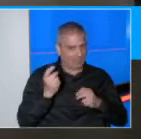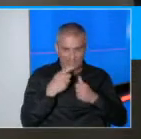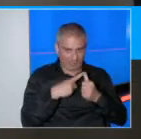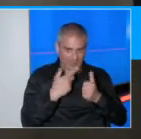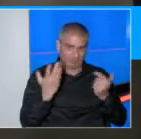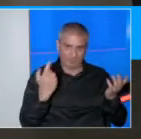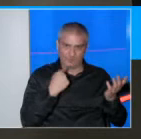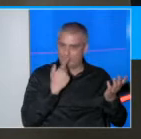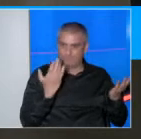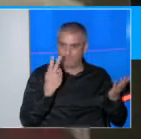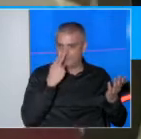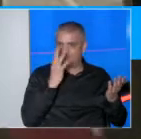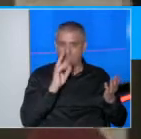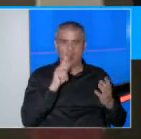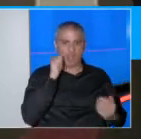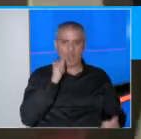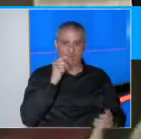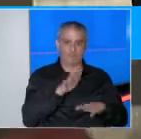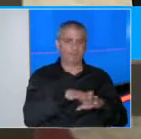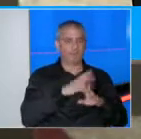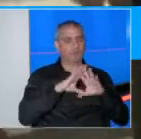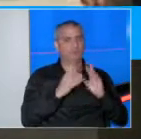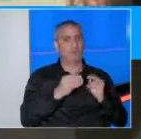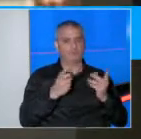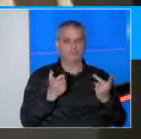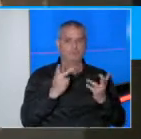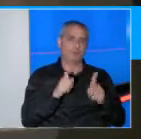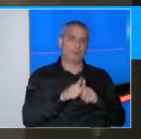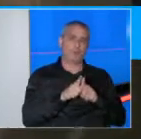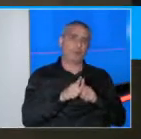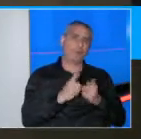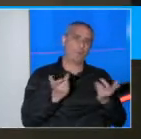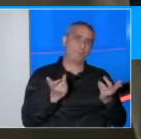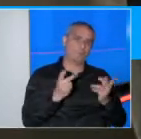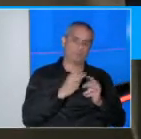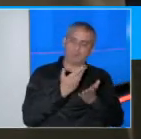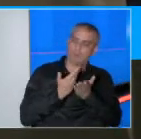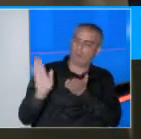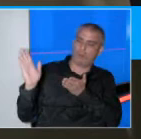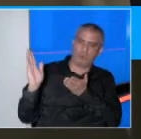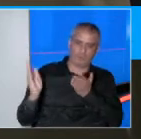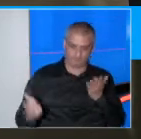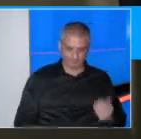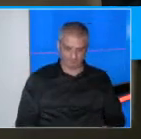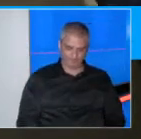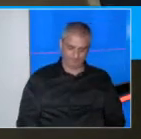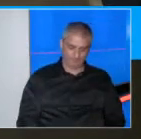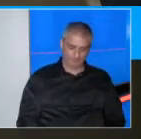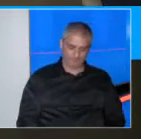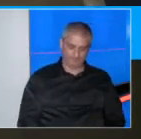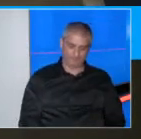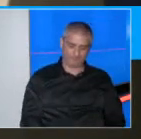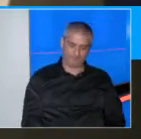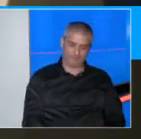נאמר כך. מבחינת כחול לבן, הם מרגישים באופן כללי שהם די נזנחו לצד. אתה יודע, דיברתי עם כמה אנשים בגוש הזה של